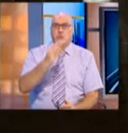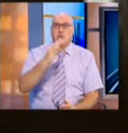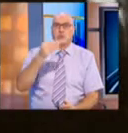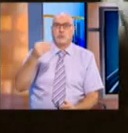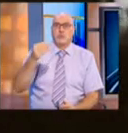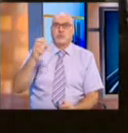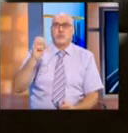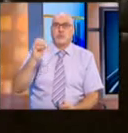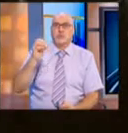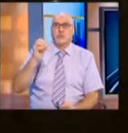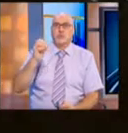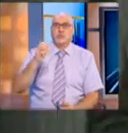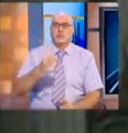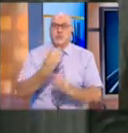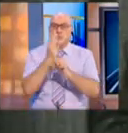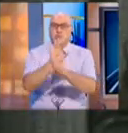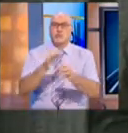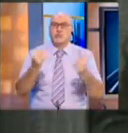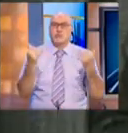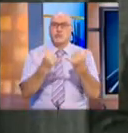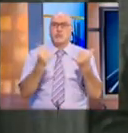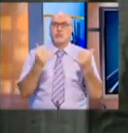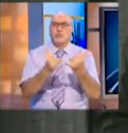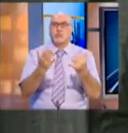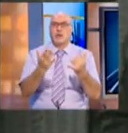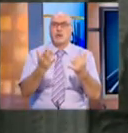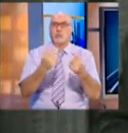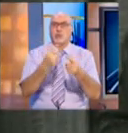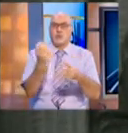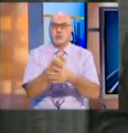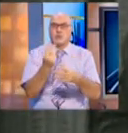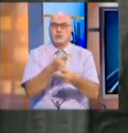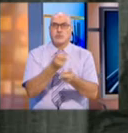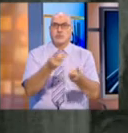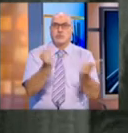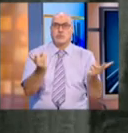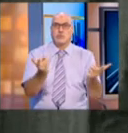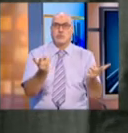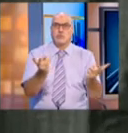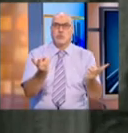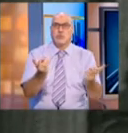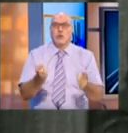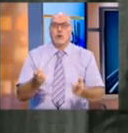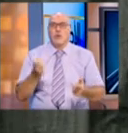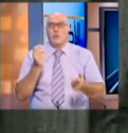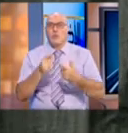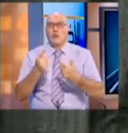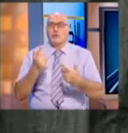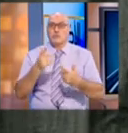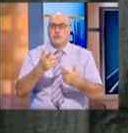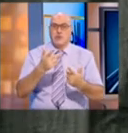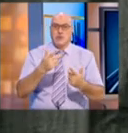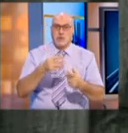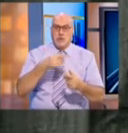بملكة خاصة وكاريزما في إلقاء الأخبار، وفي أحايين كثيرة يرتجل